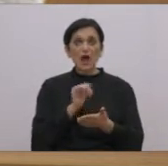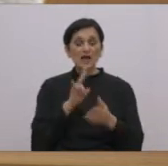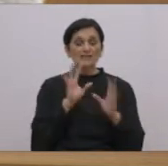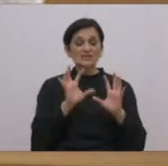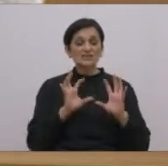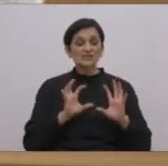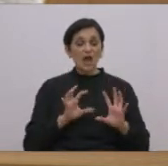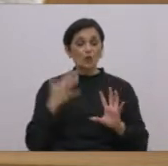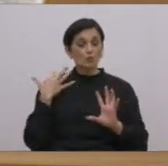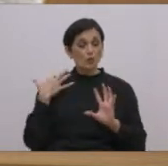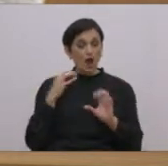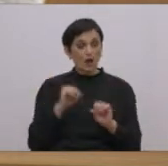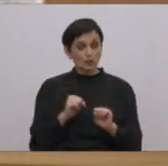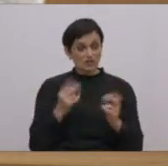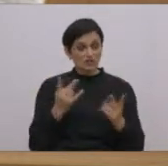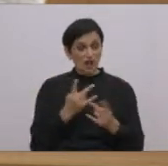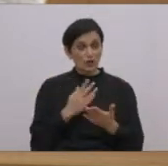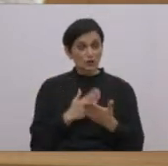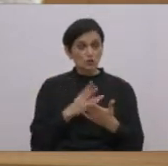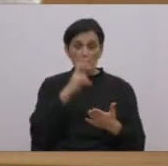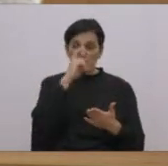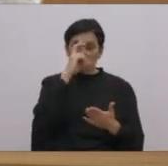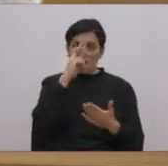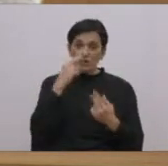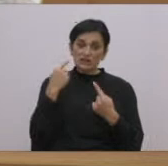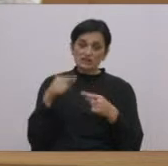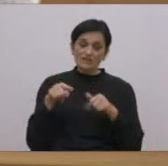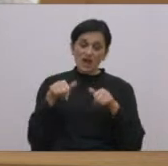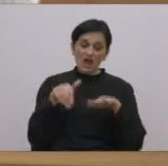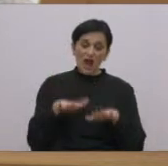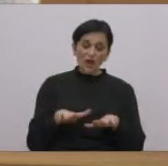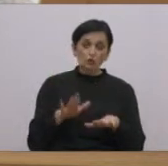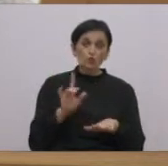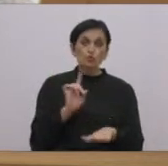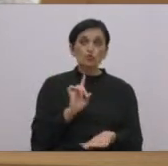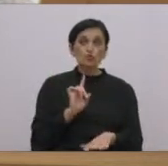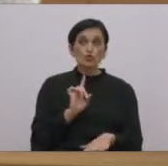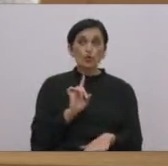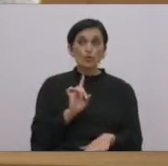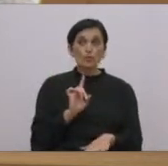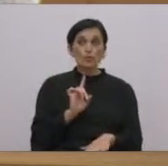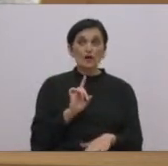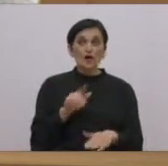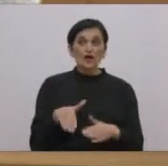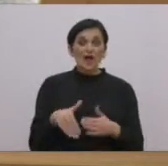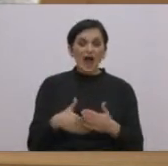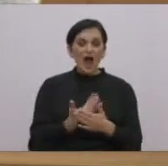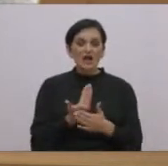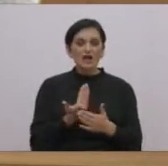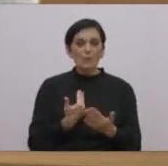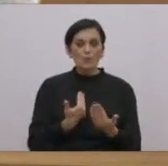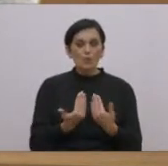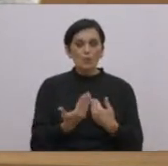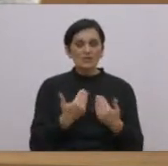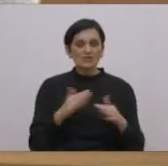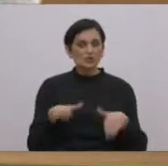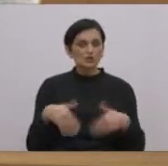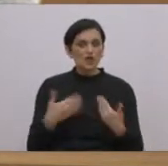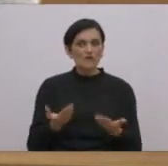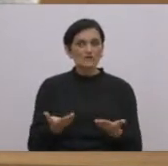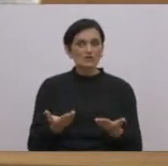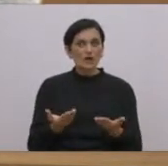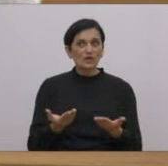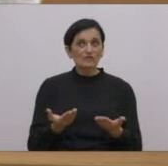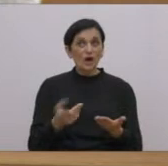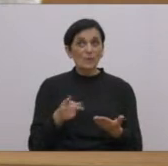საკანონმდებლო მხარდაჭერა ხო არ არის საჭირო, ან მთავრობის სხვა გადაწყვეტილება, რომ ახლებური მიდგომები შევთავაზოთ, რომ